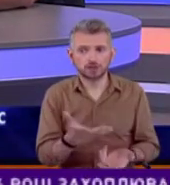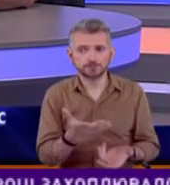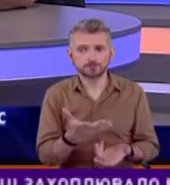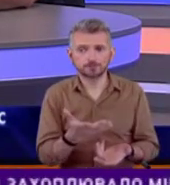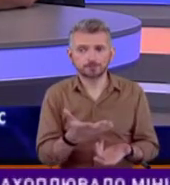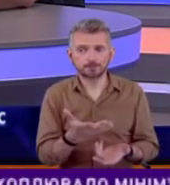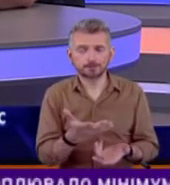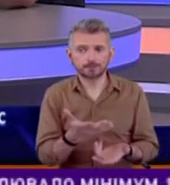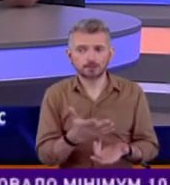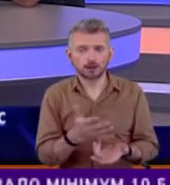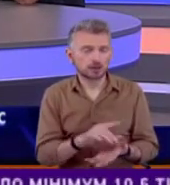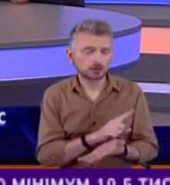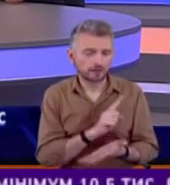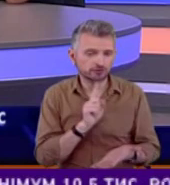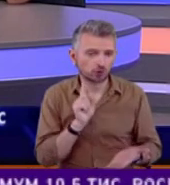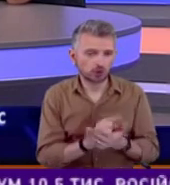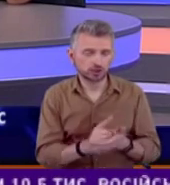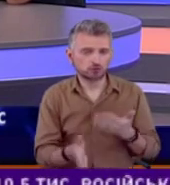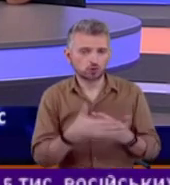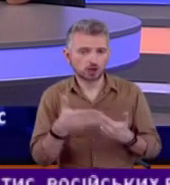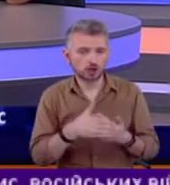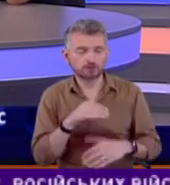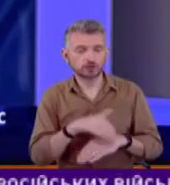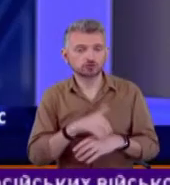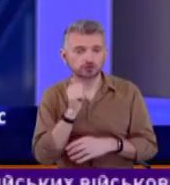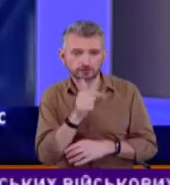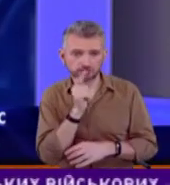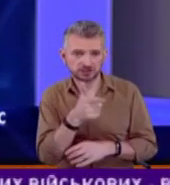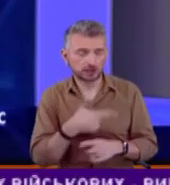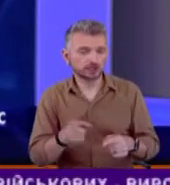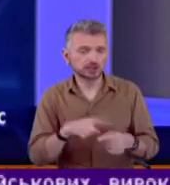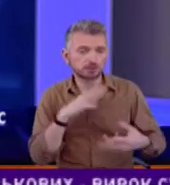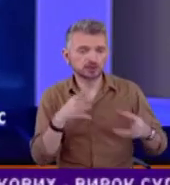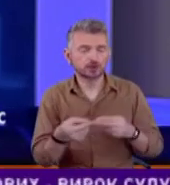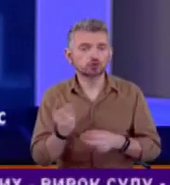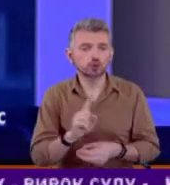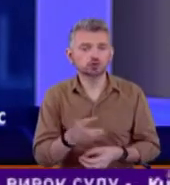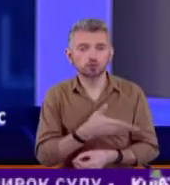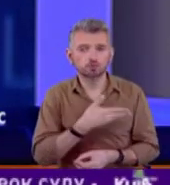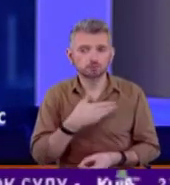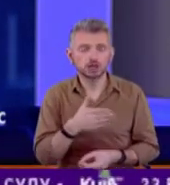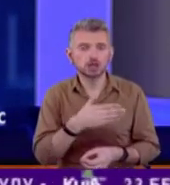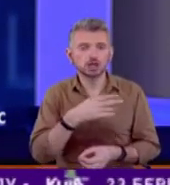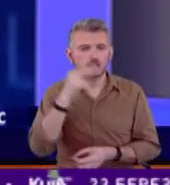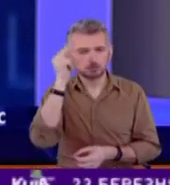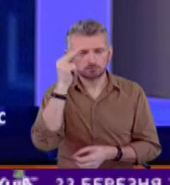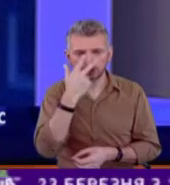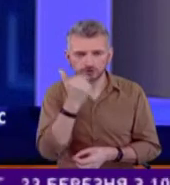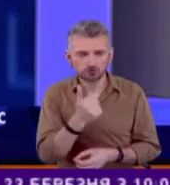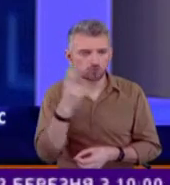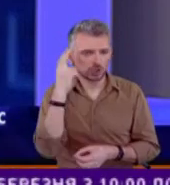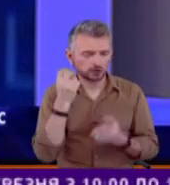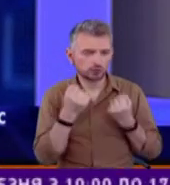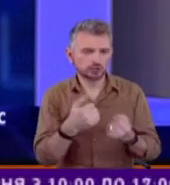таки, невідворотність покарання, і фактично завтра-післязавтра. І це приведе до того, що ми привчимось і по Києву